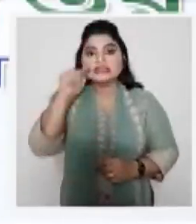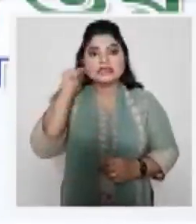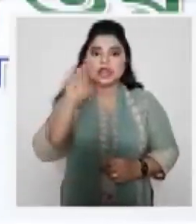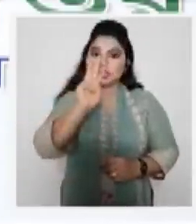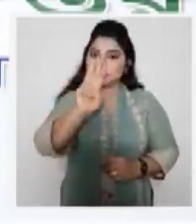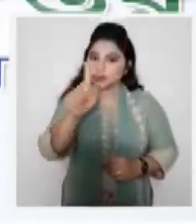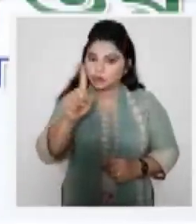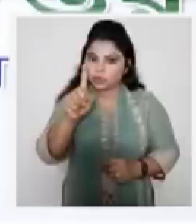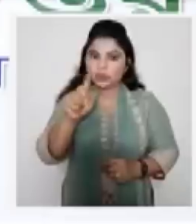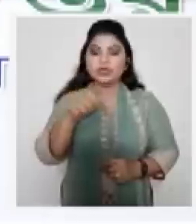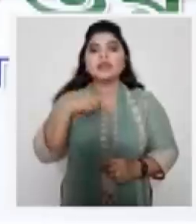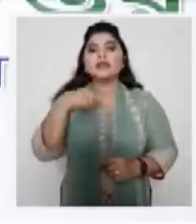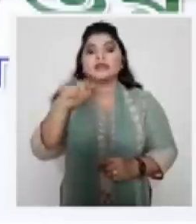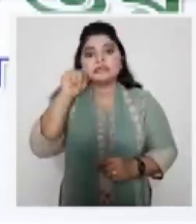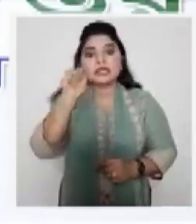1.33%।